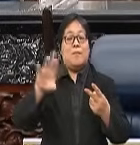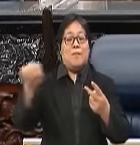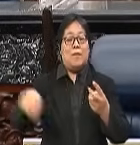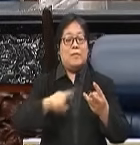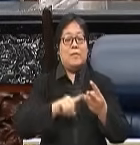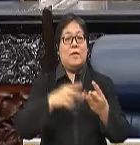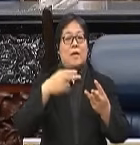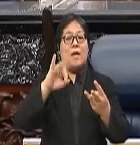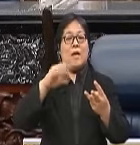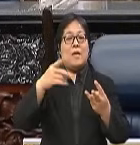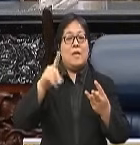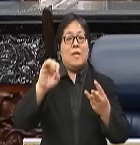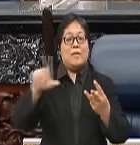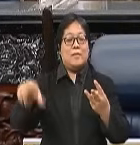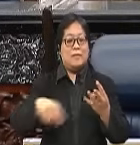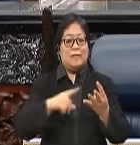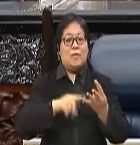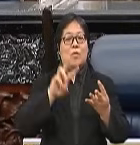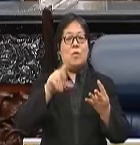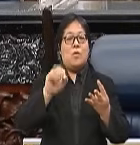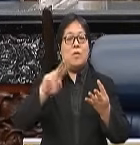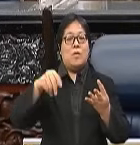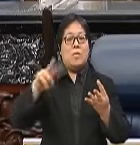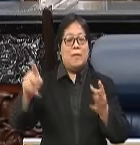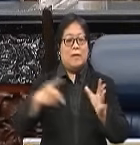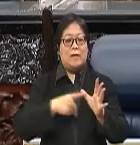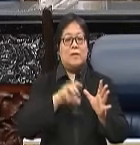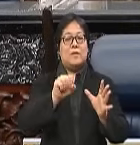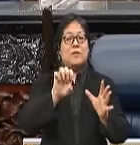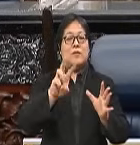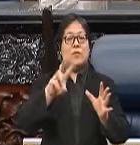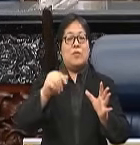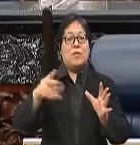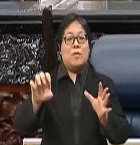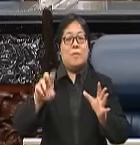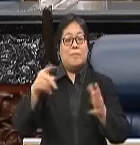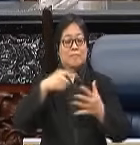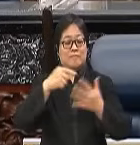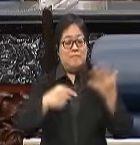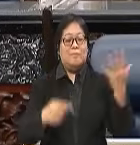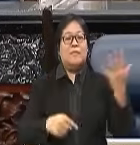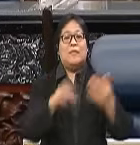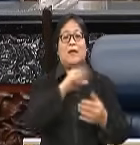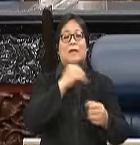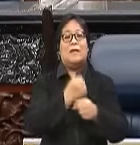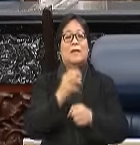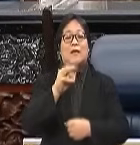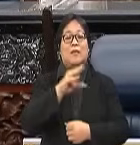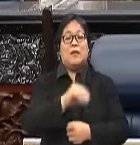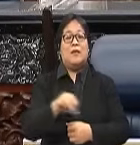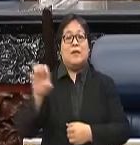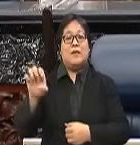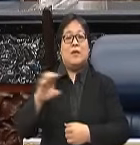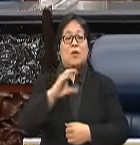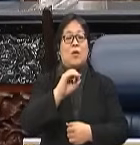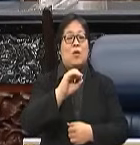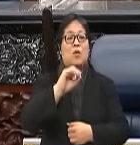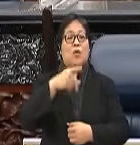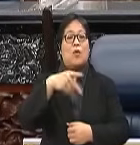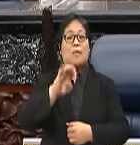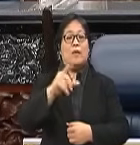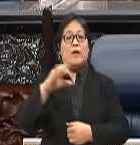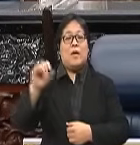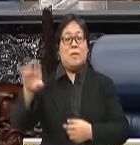hi-tensile depan Bos Waterpark assured fighting izin dan kode MMI couple cables